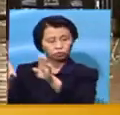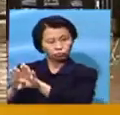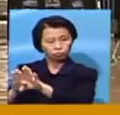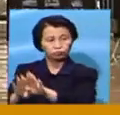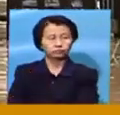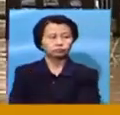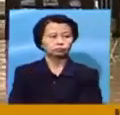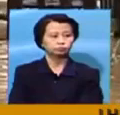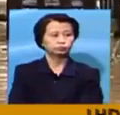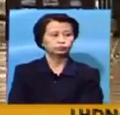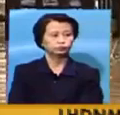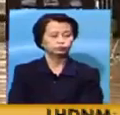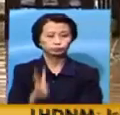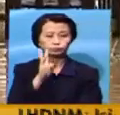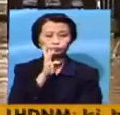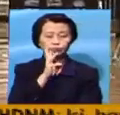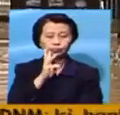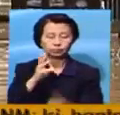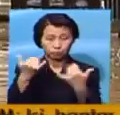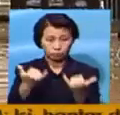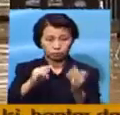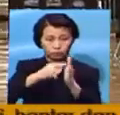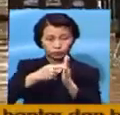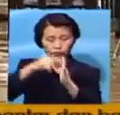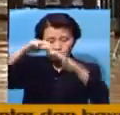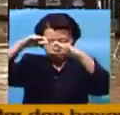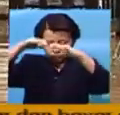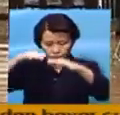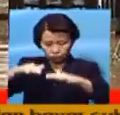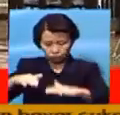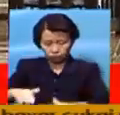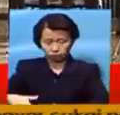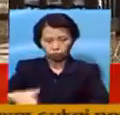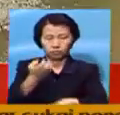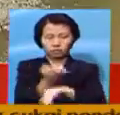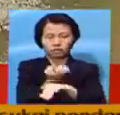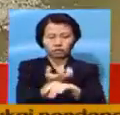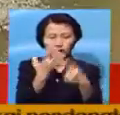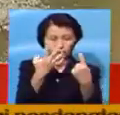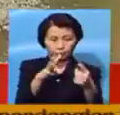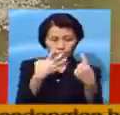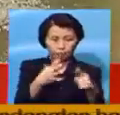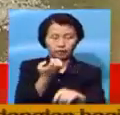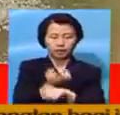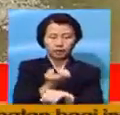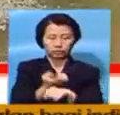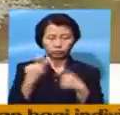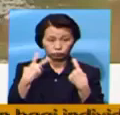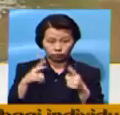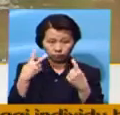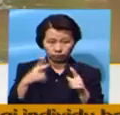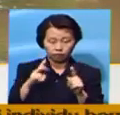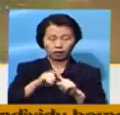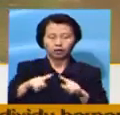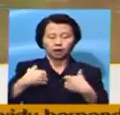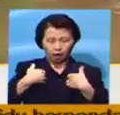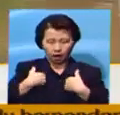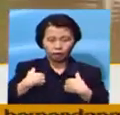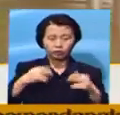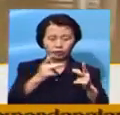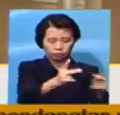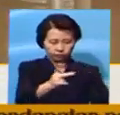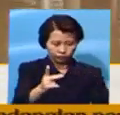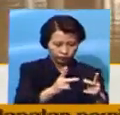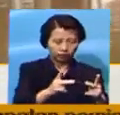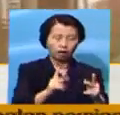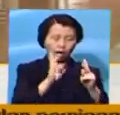seranding air dilaput di kawan se diatu dan bagimanun masih terdapat kawasan